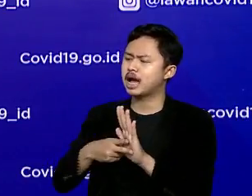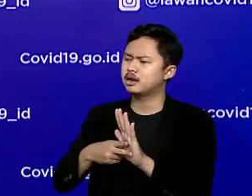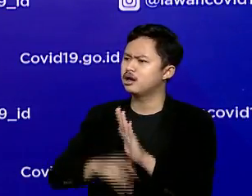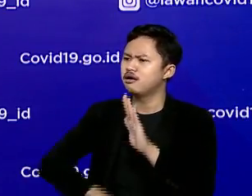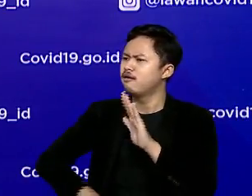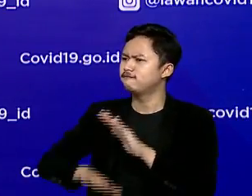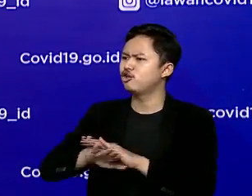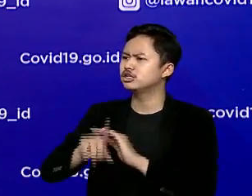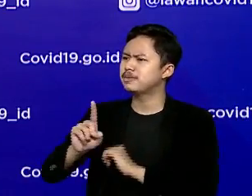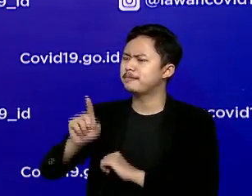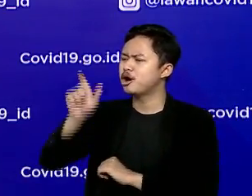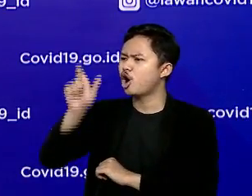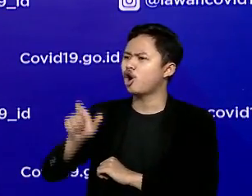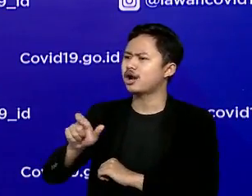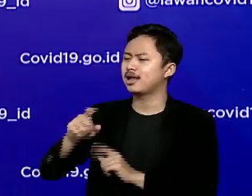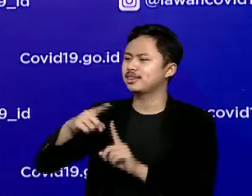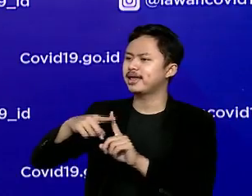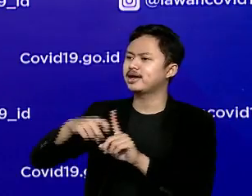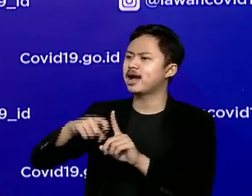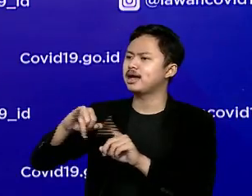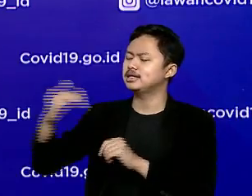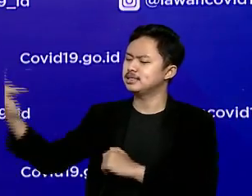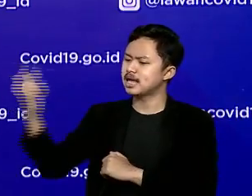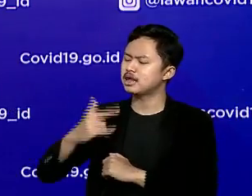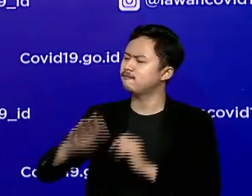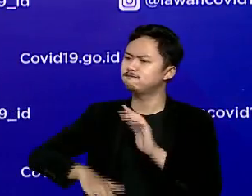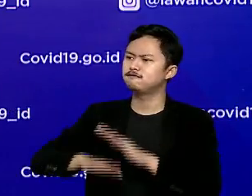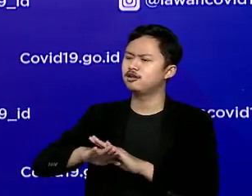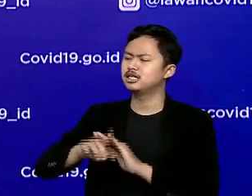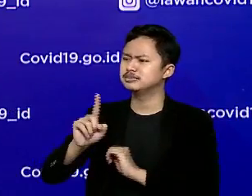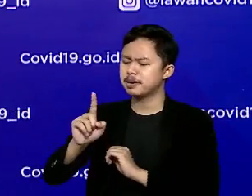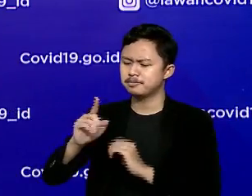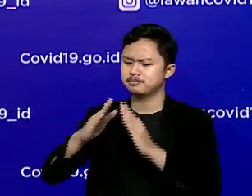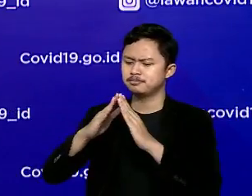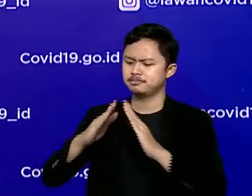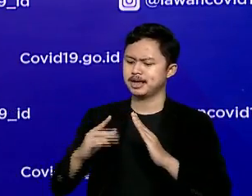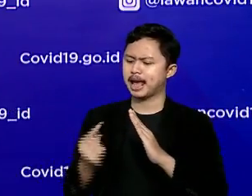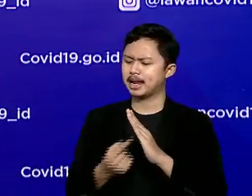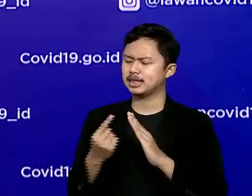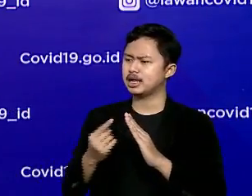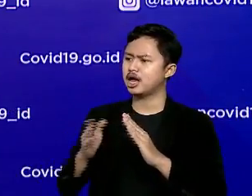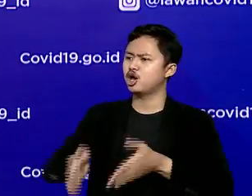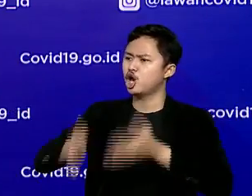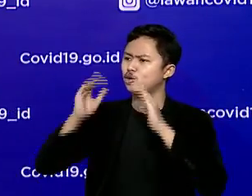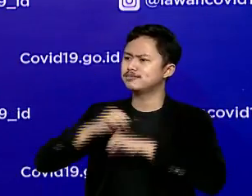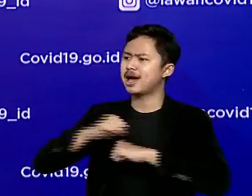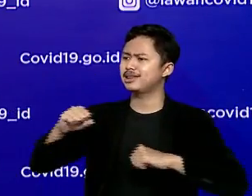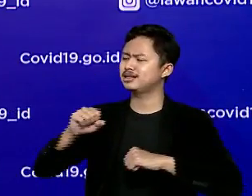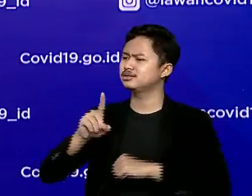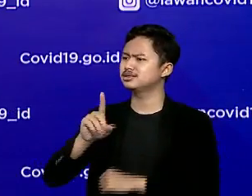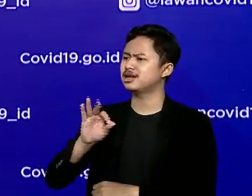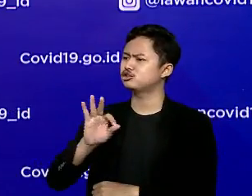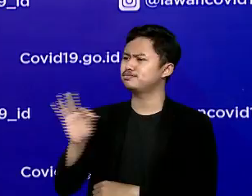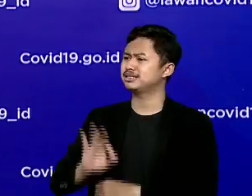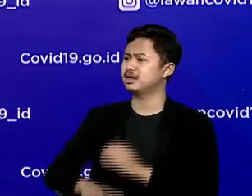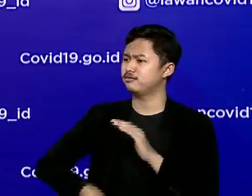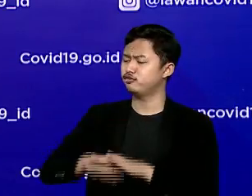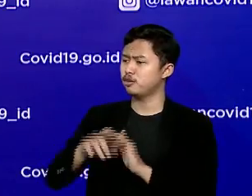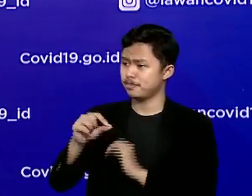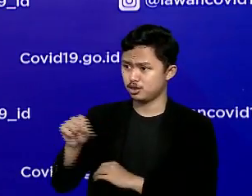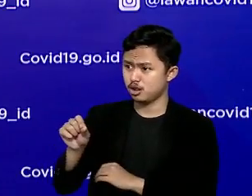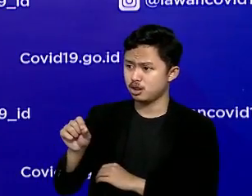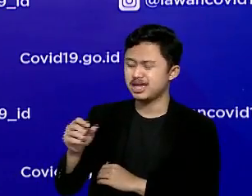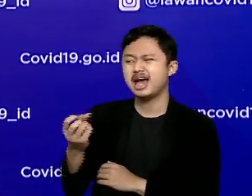migran Indonesia yang masuk? Bahkan kabarnya, kapasitas nyaris full 100% dihuni. Sebagian memang